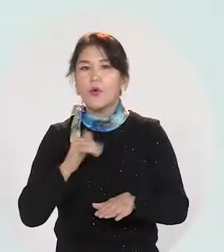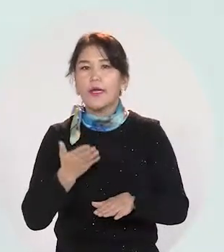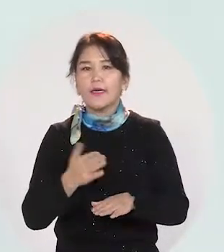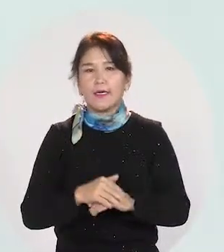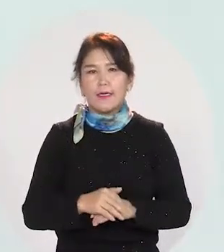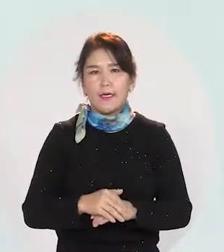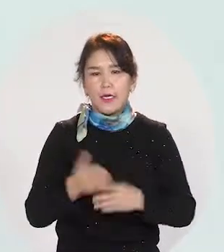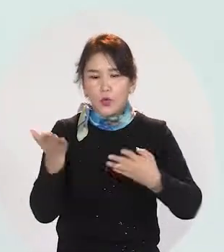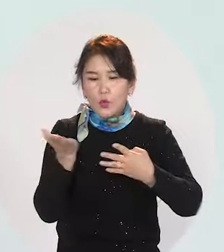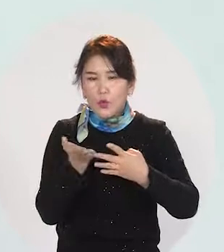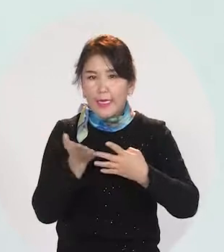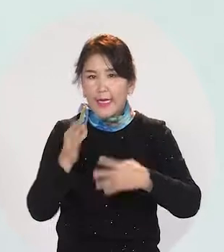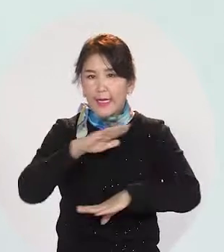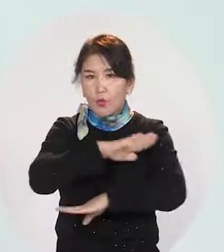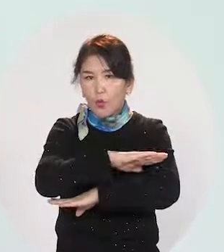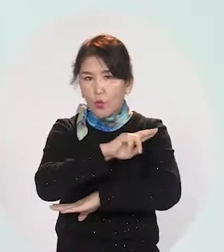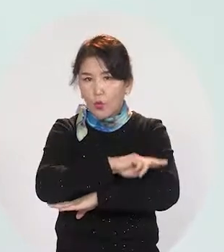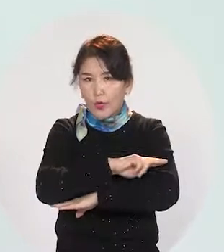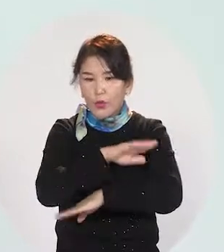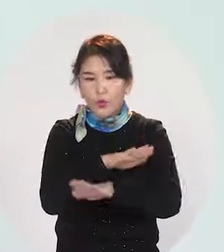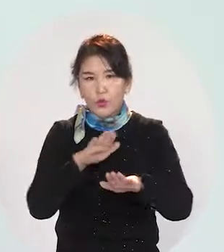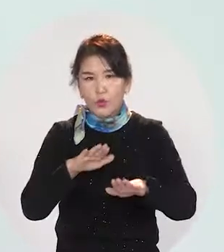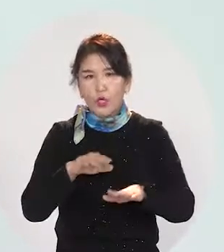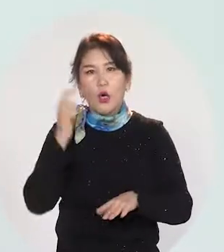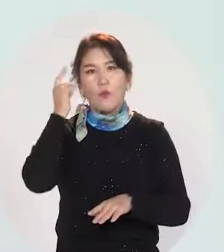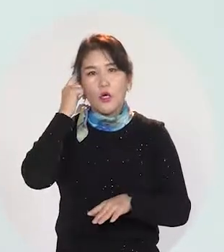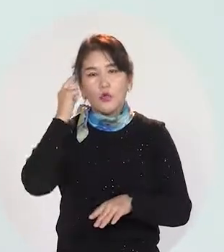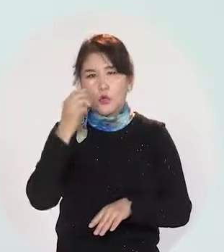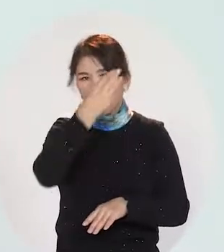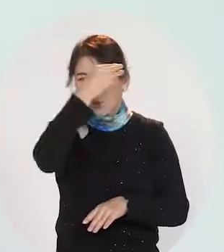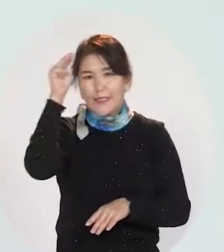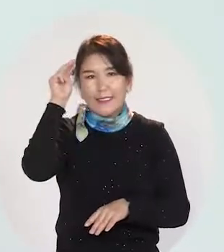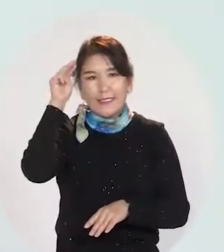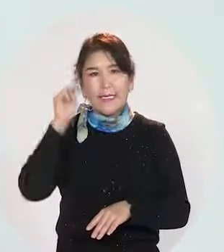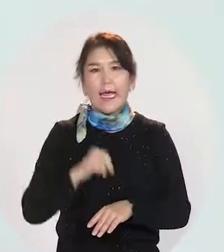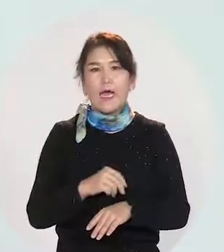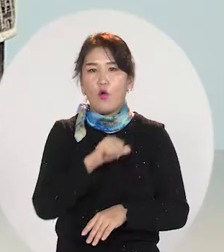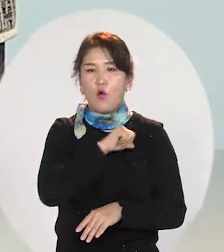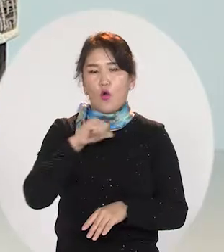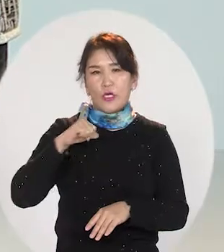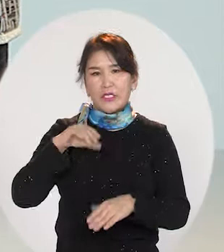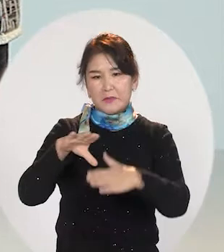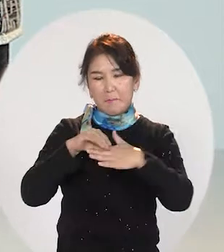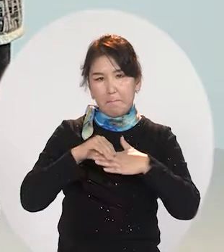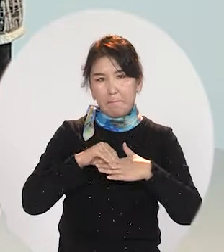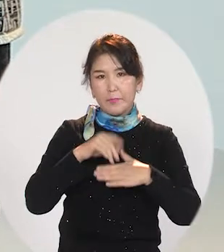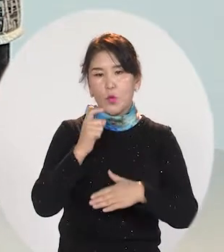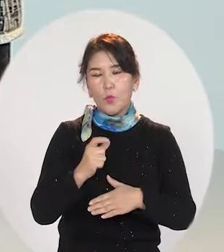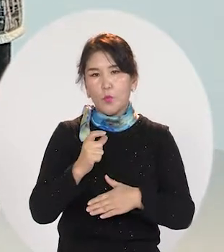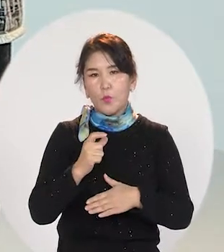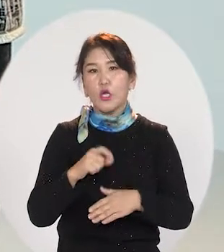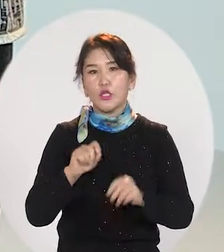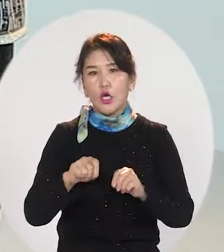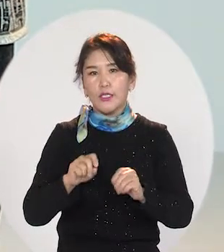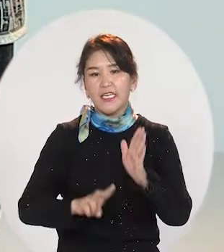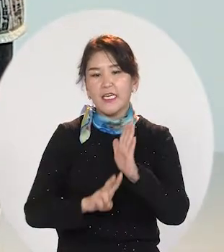хүүхдүүдийг бодвол арай бас өөрийн гэсэн туршлагатай, өөрийн гэсэн үзэл бодолтой, нэлээд бие хүн болоод төлөвшөж эхэлж